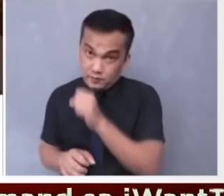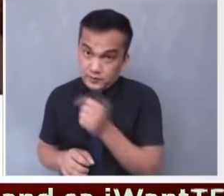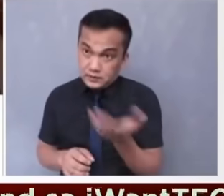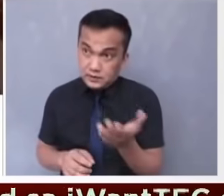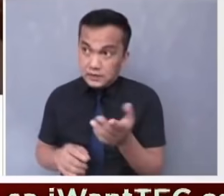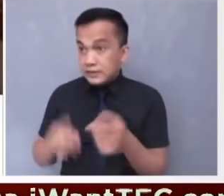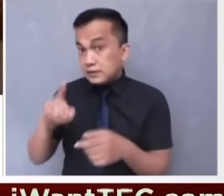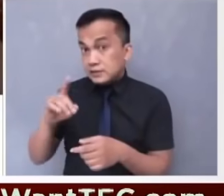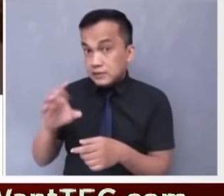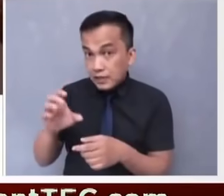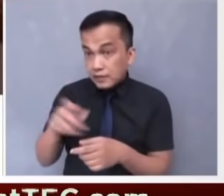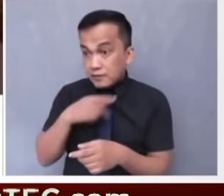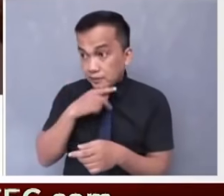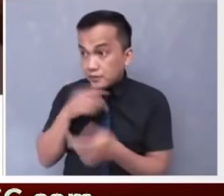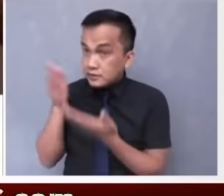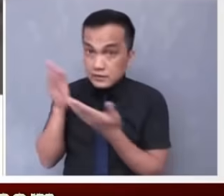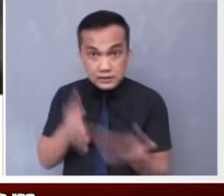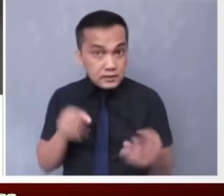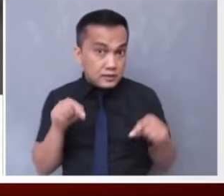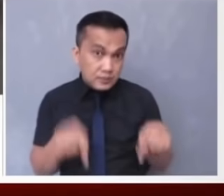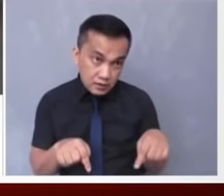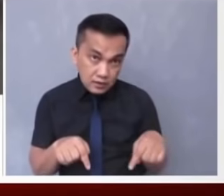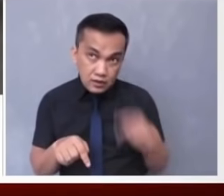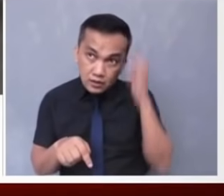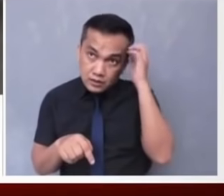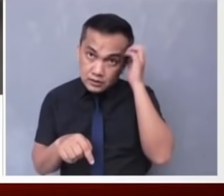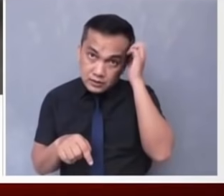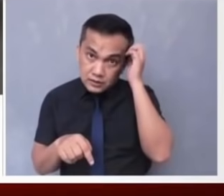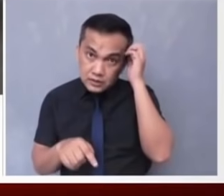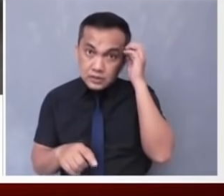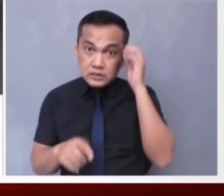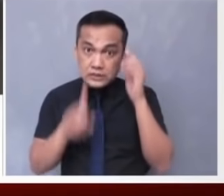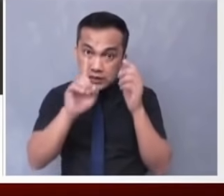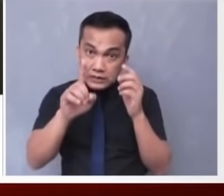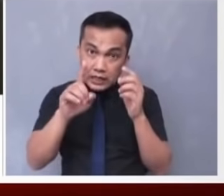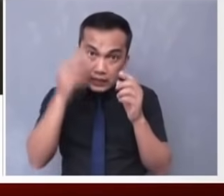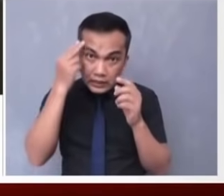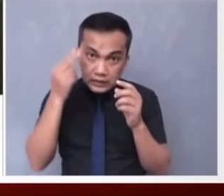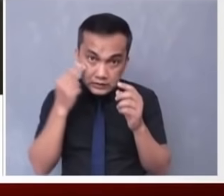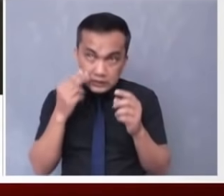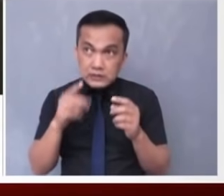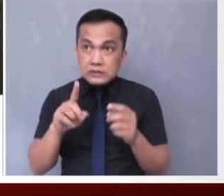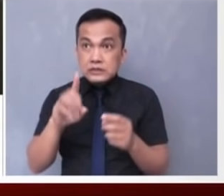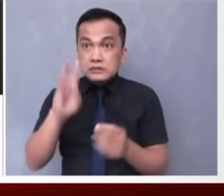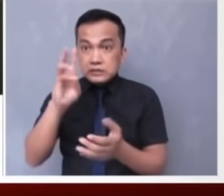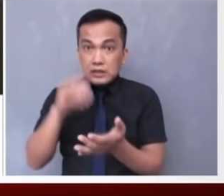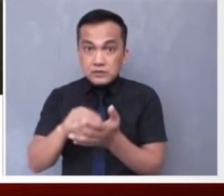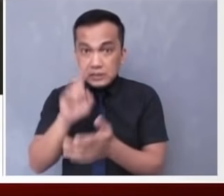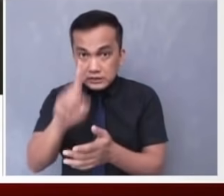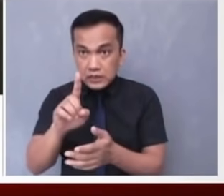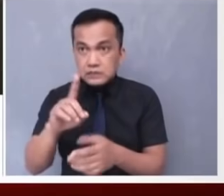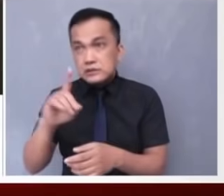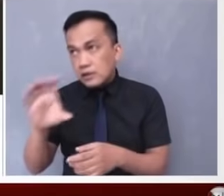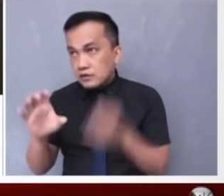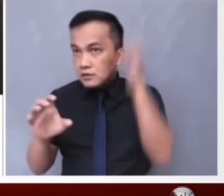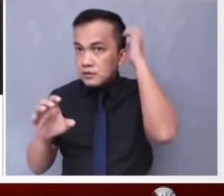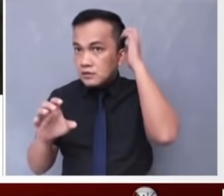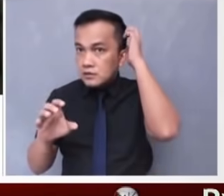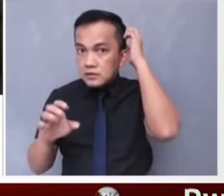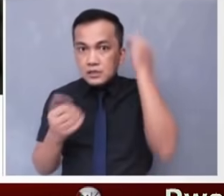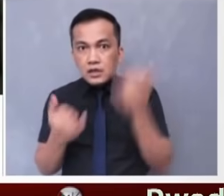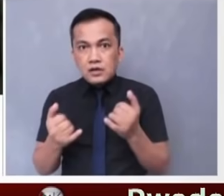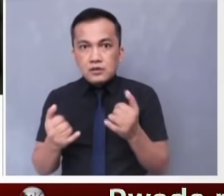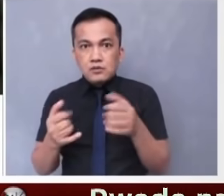na dinideliver sa amin, talagang per head ang laban na. Kung 6,000 per head sa 100, ngayon hindi, by